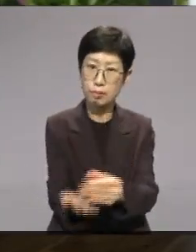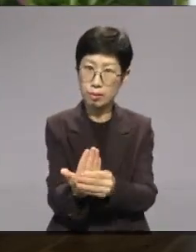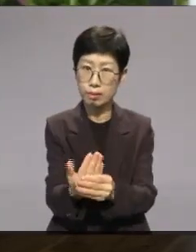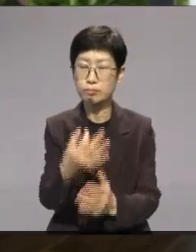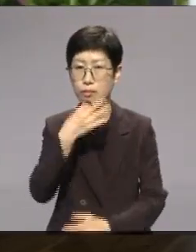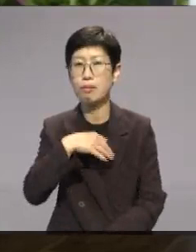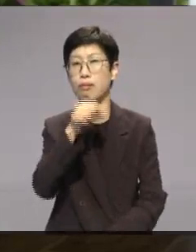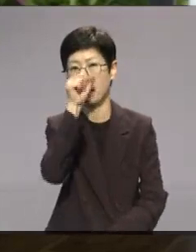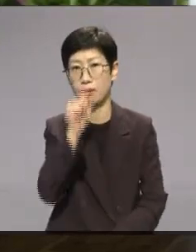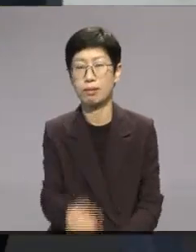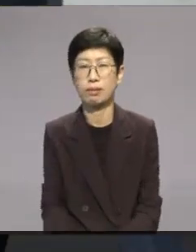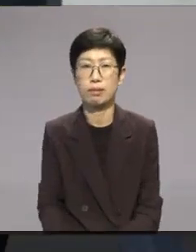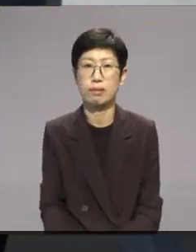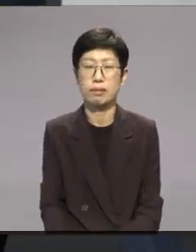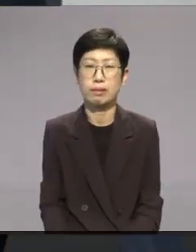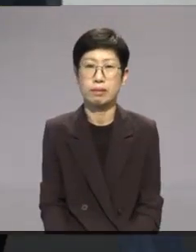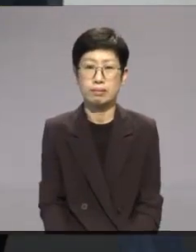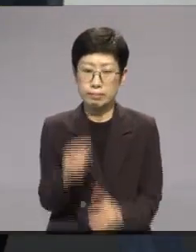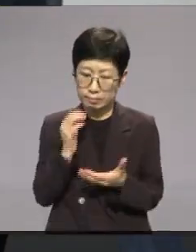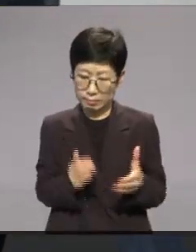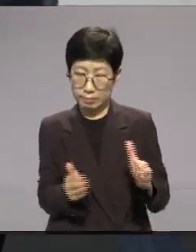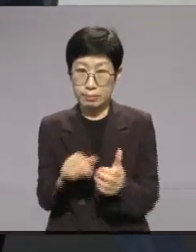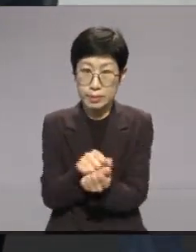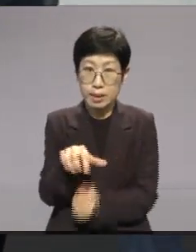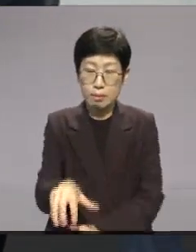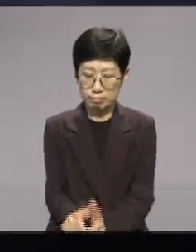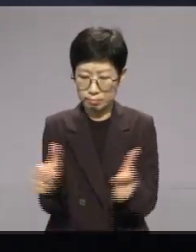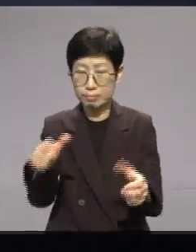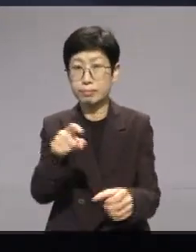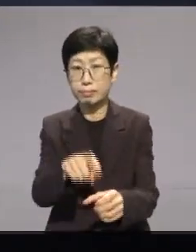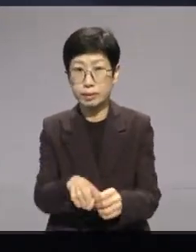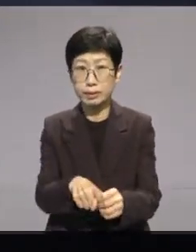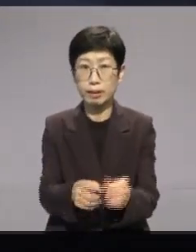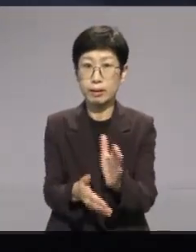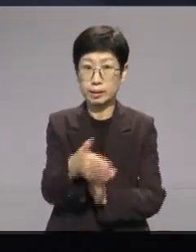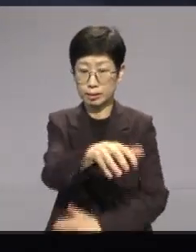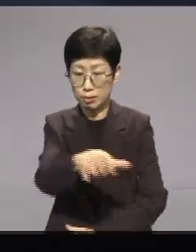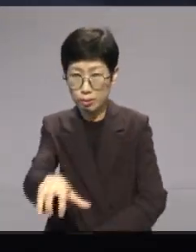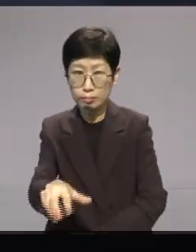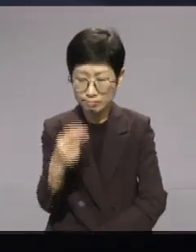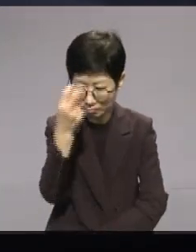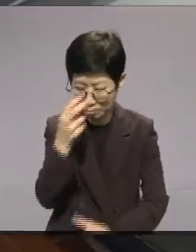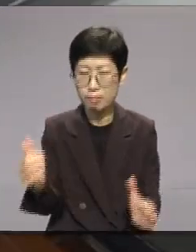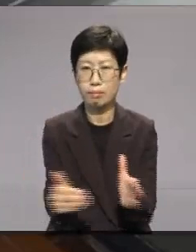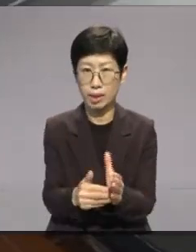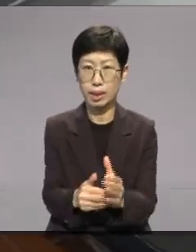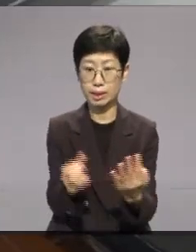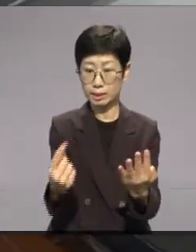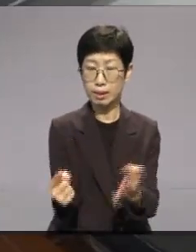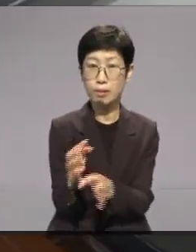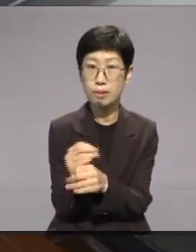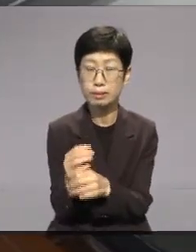그가 이런 것들을 창출할 수 있는 경기도는 새 탁소 확대를 위해 시군 수요 조사를 마쳤고 사호 점은